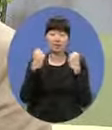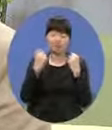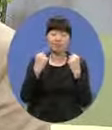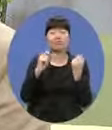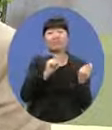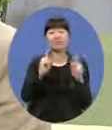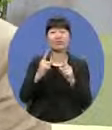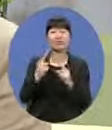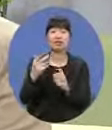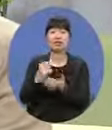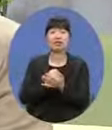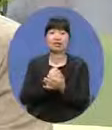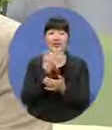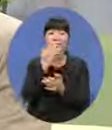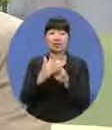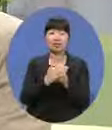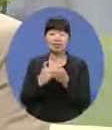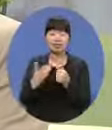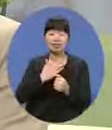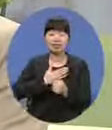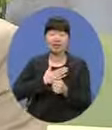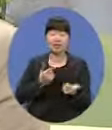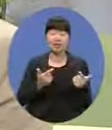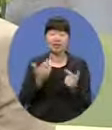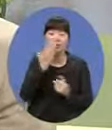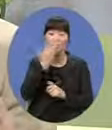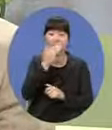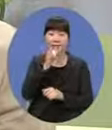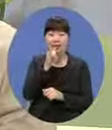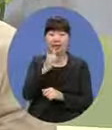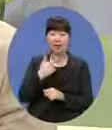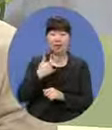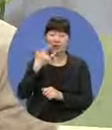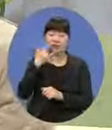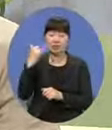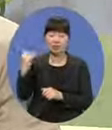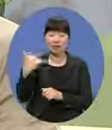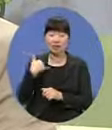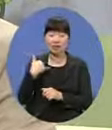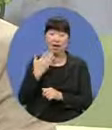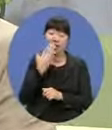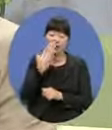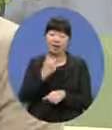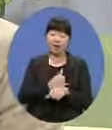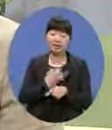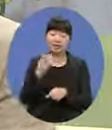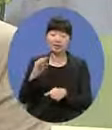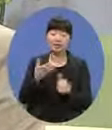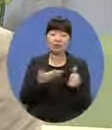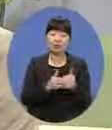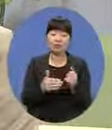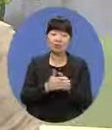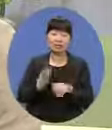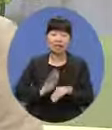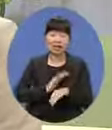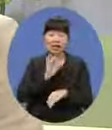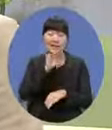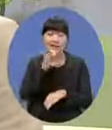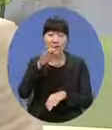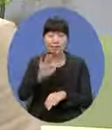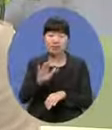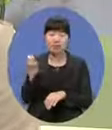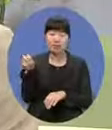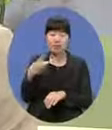갖게 이렇게 되면 아이는 감정 할 수 있어요 어 그래도 우리 엄마 아빠가 나 한다고 인정해 줬으니까 잘 안 됐지만 한번 또